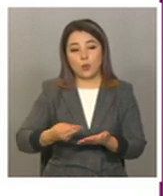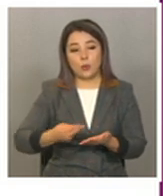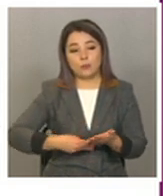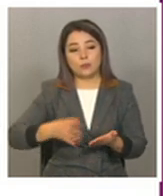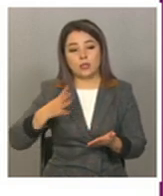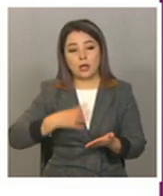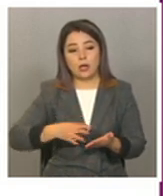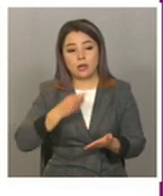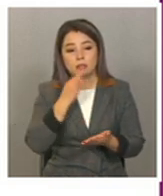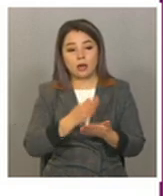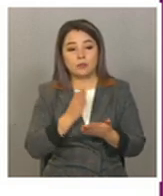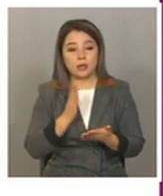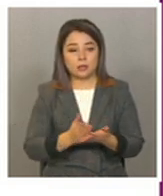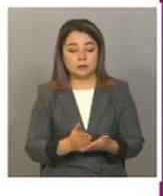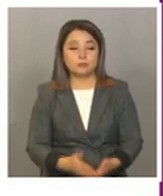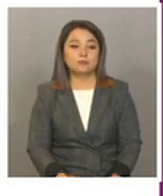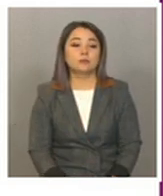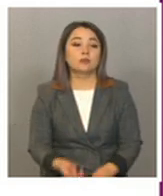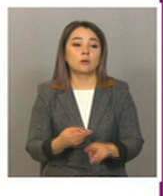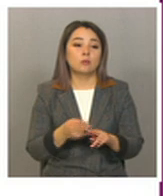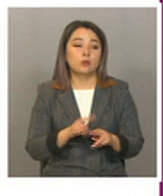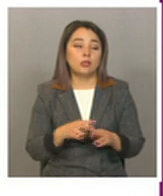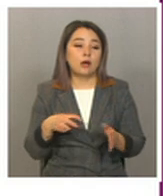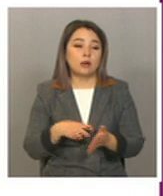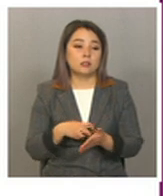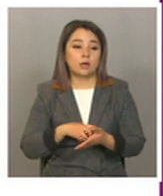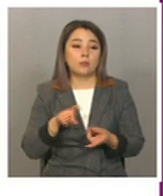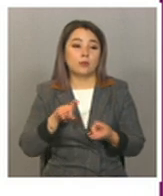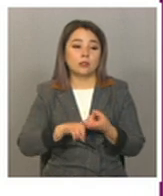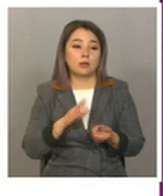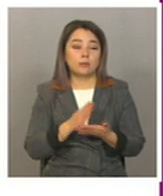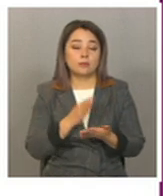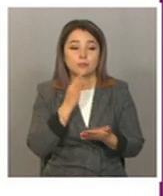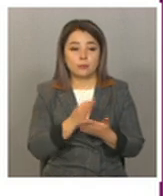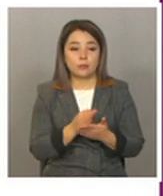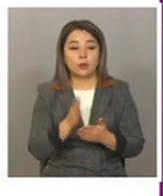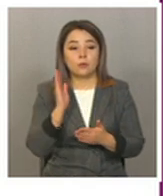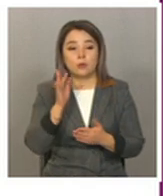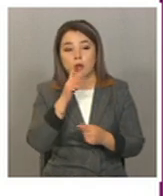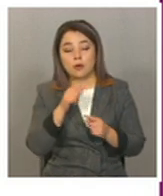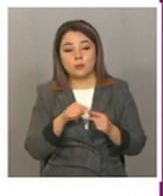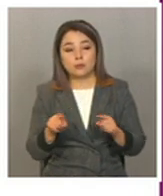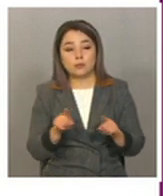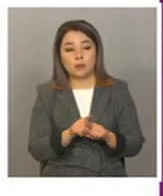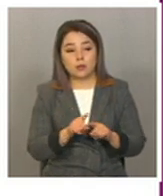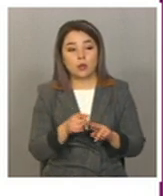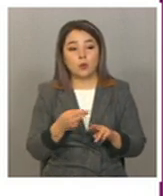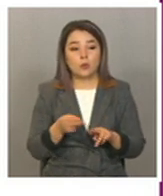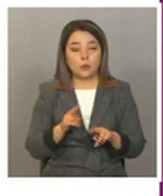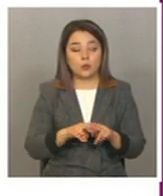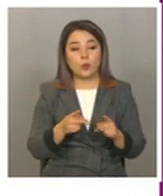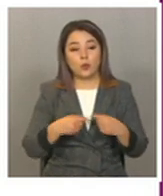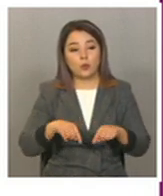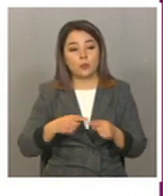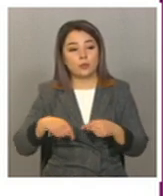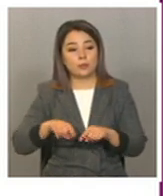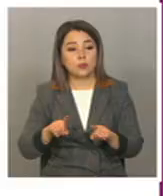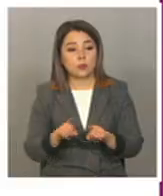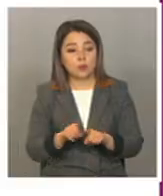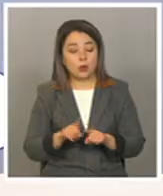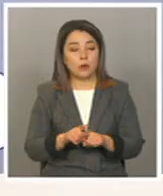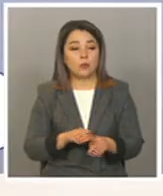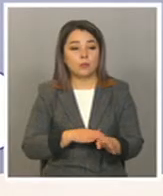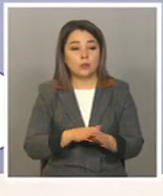мәжбүр болады. Бұл хаттама бойынша алдағы уақытта осындай ұйымдарды